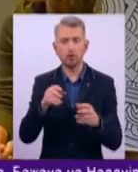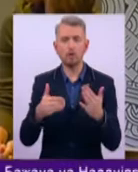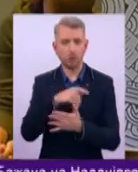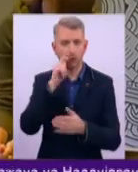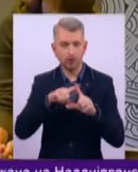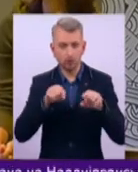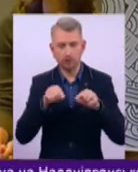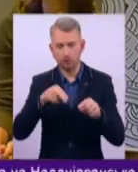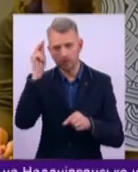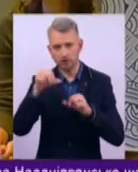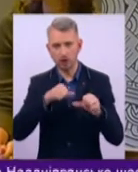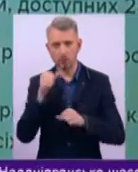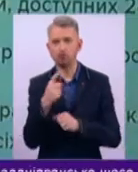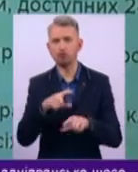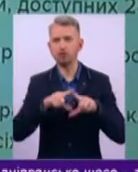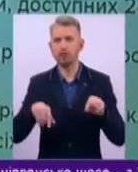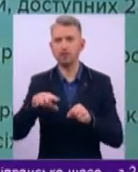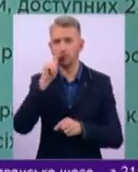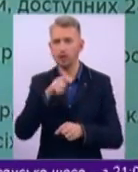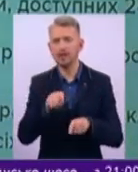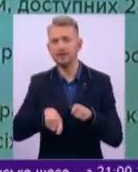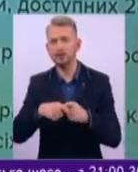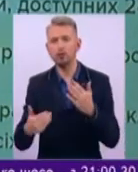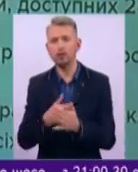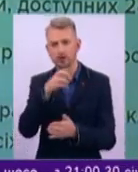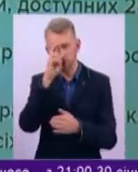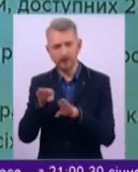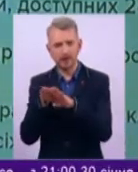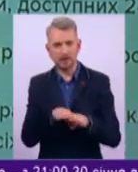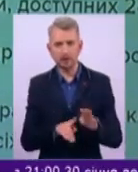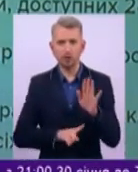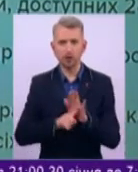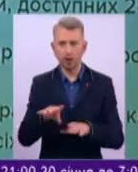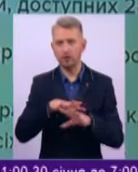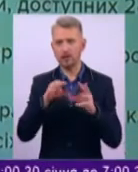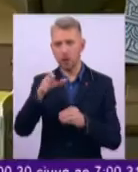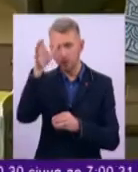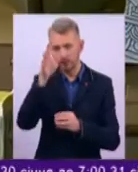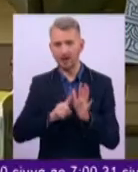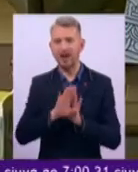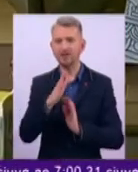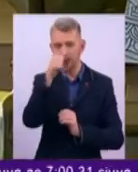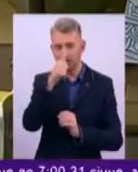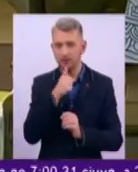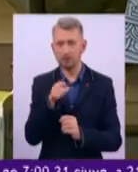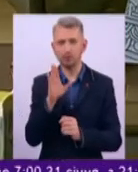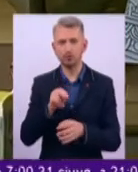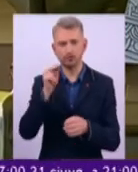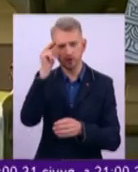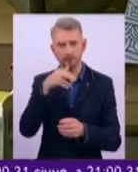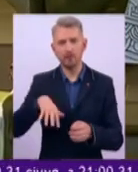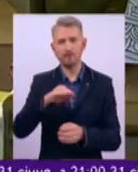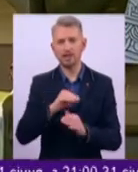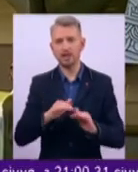цьому навчальному році 100 шкіл по всій Україні тестують новий державний стандарт початкової загальної освіти, а з вересня за ним вчитимуться усі